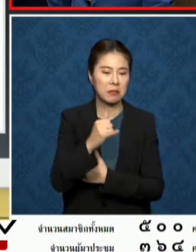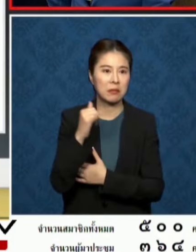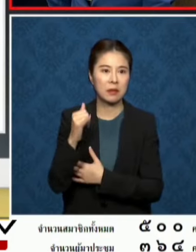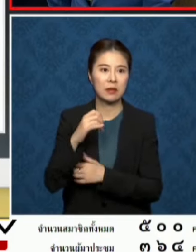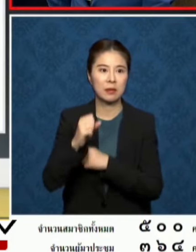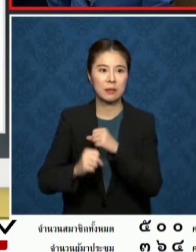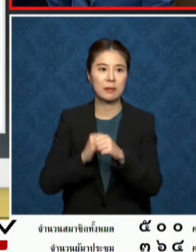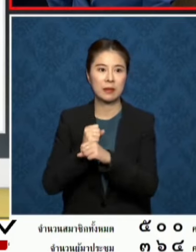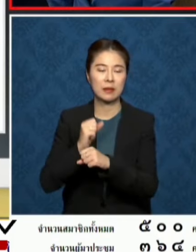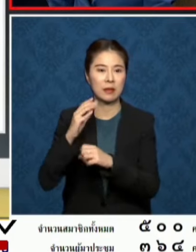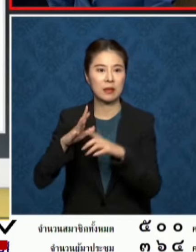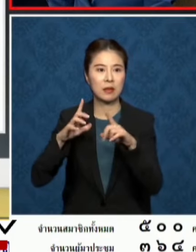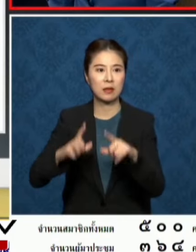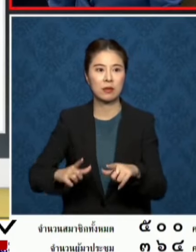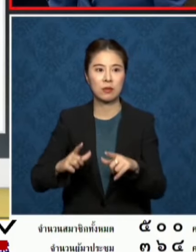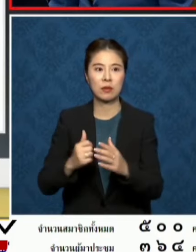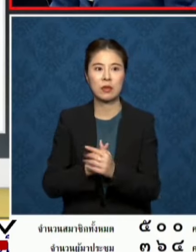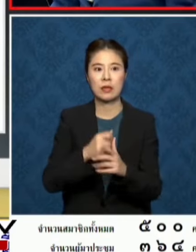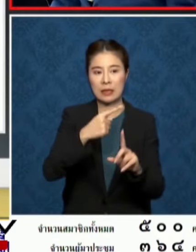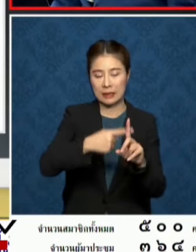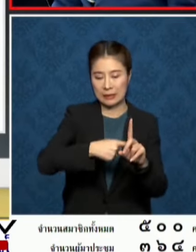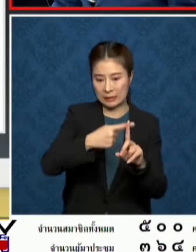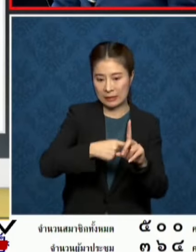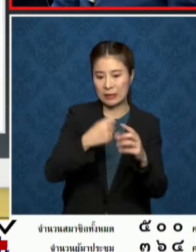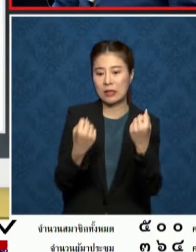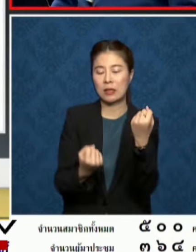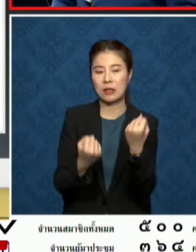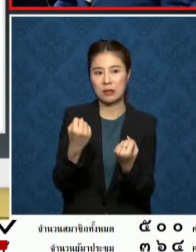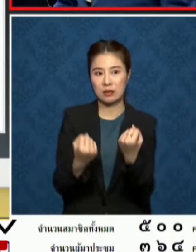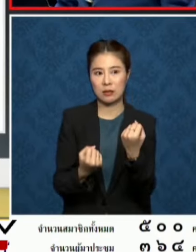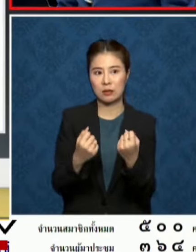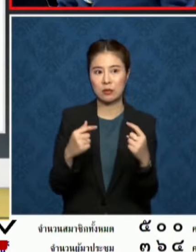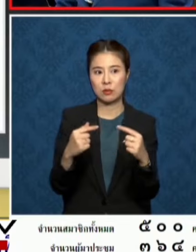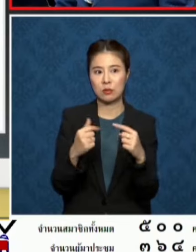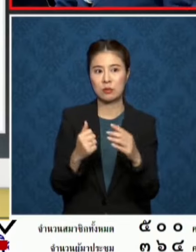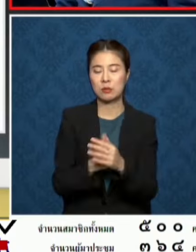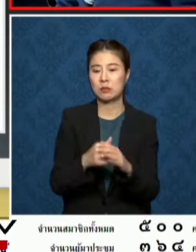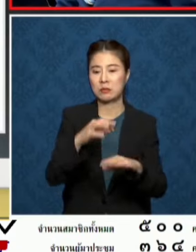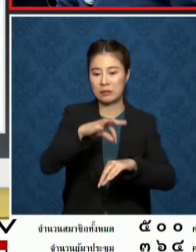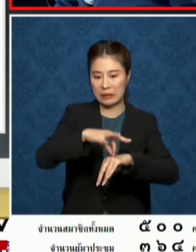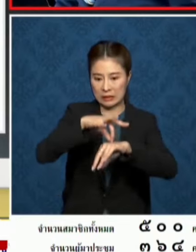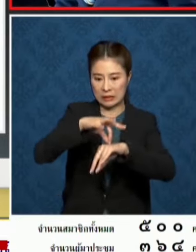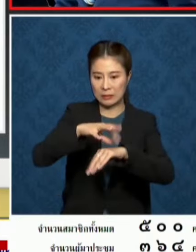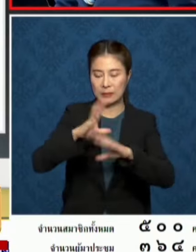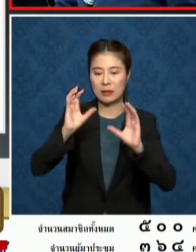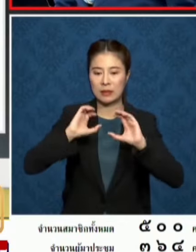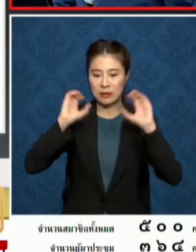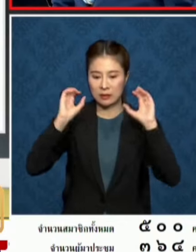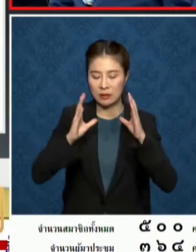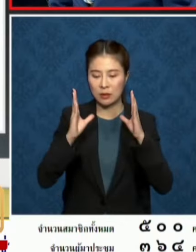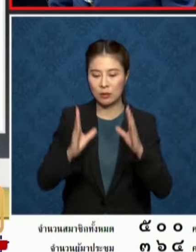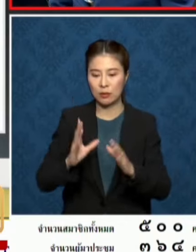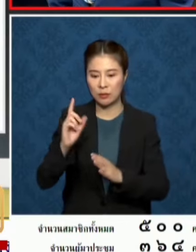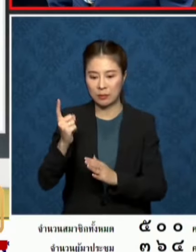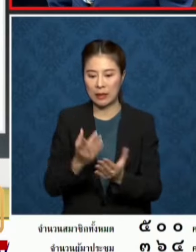าใช้จ่ายในการเช่ายานพาหนะและการลดการบรรจุอัตรากำลังใหม่นะคะสำหรับปี2568ซึ่งก็อาจจะมี